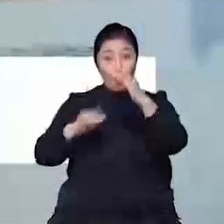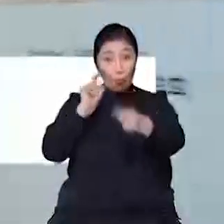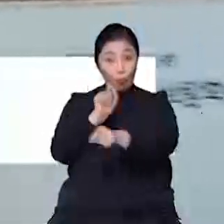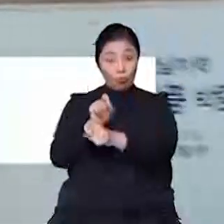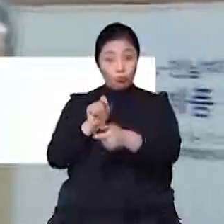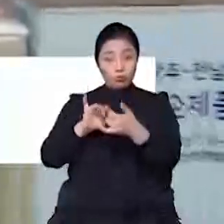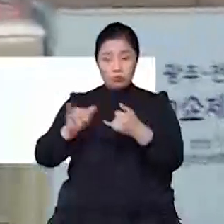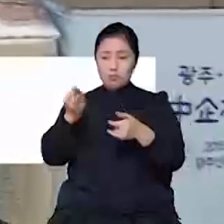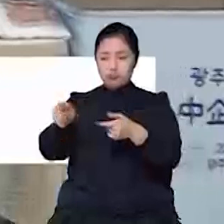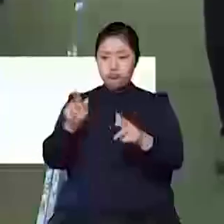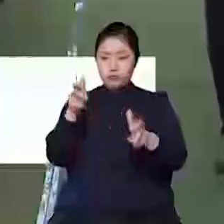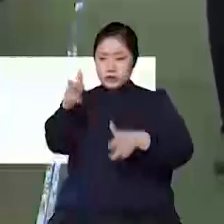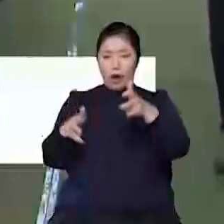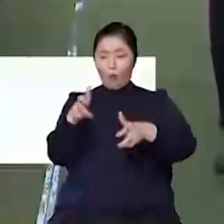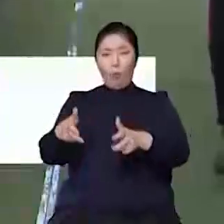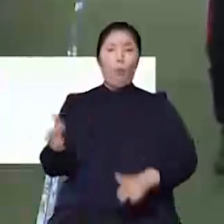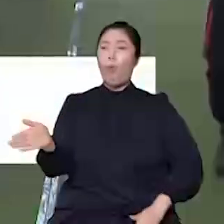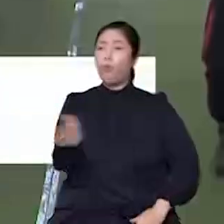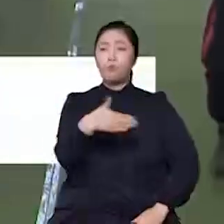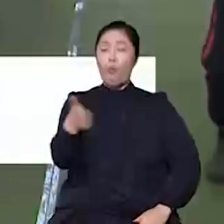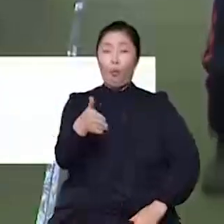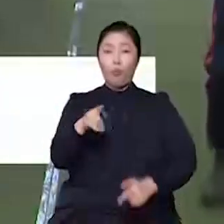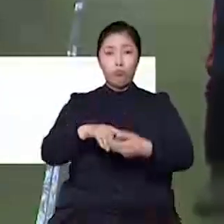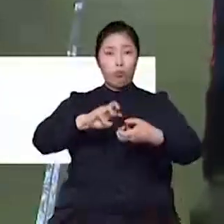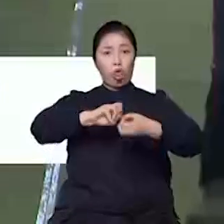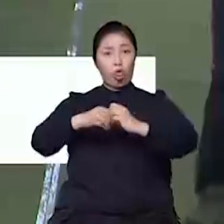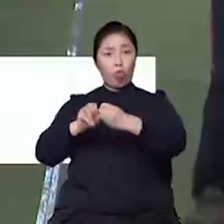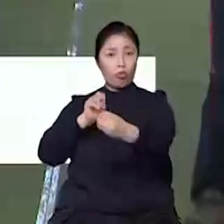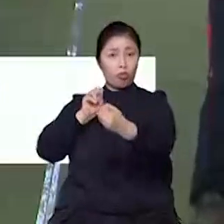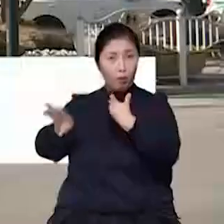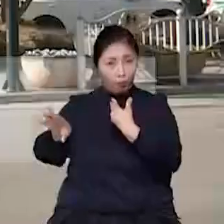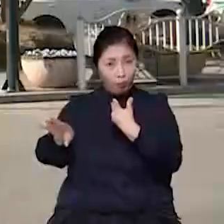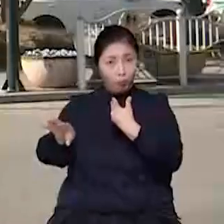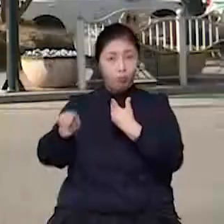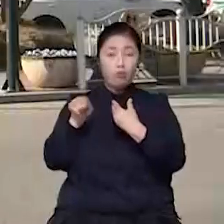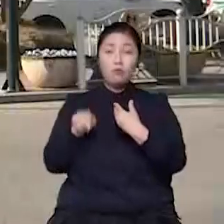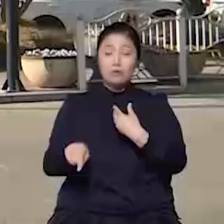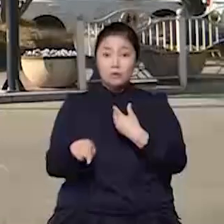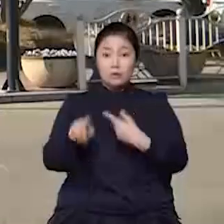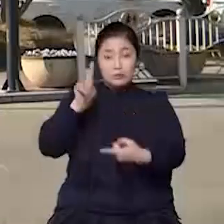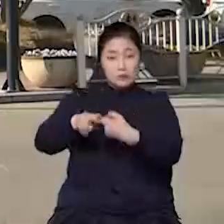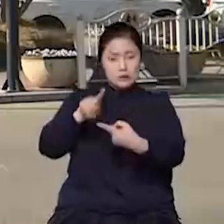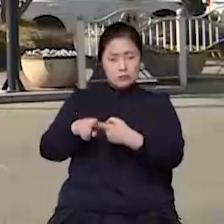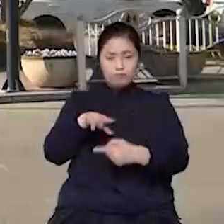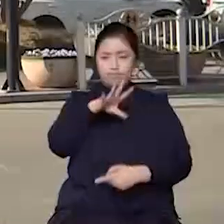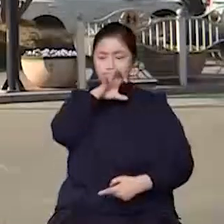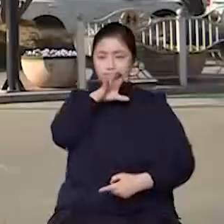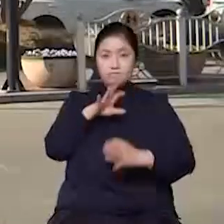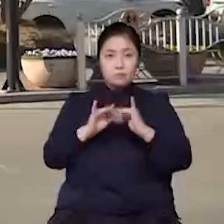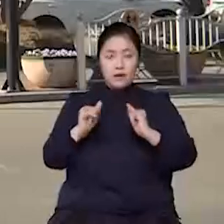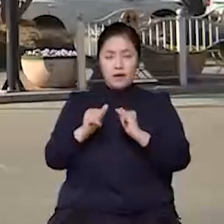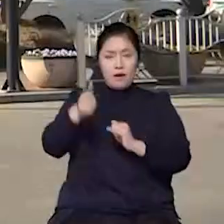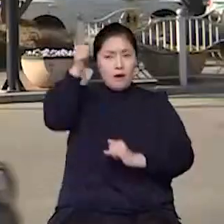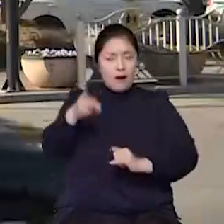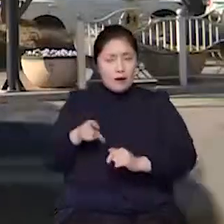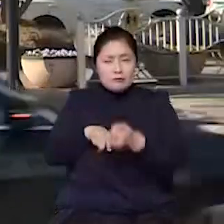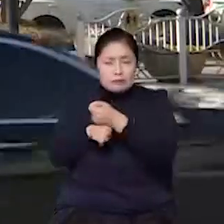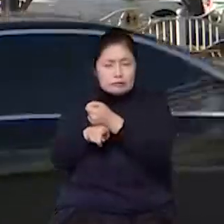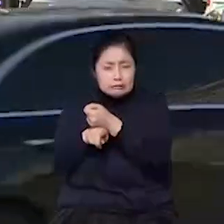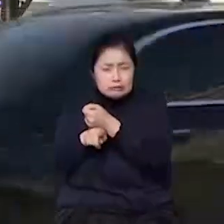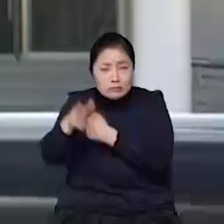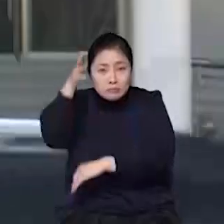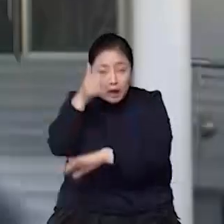공무원이 해당 사업 자체가 없다며 엉터리 답변을 한 겁니다. 이에 대해 민원인이 수차례 따져묻고